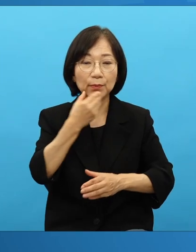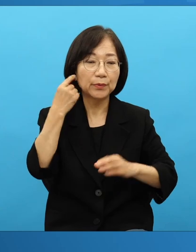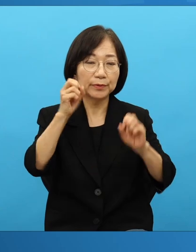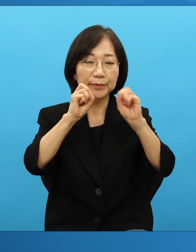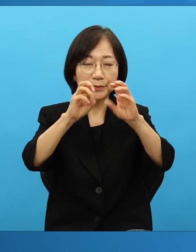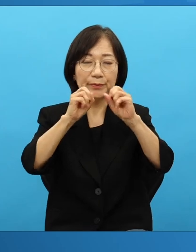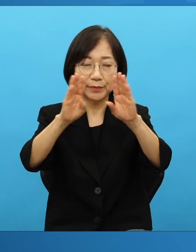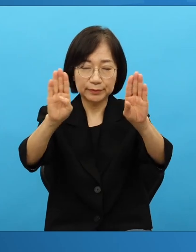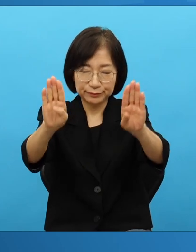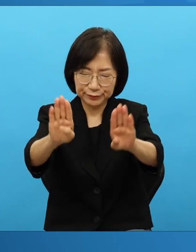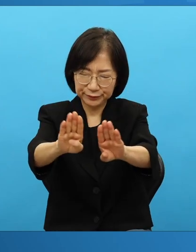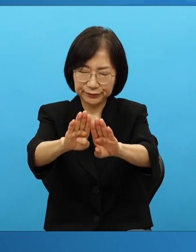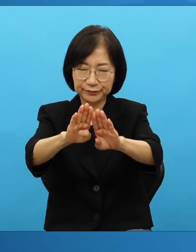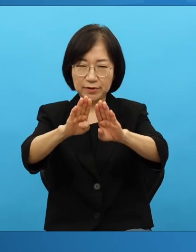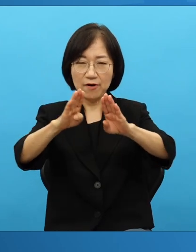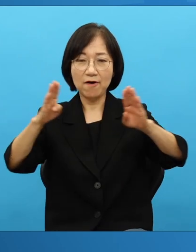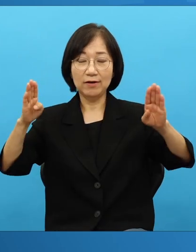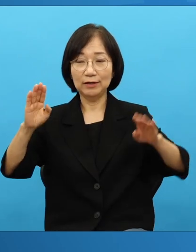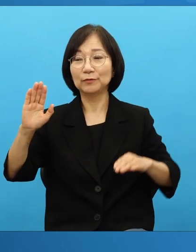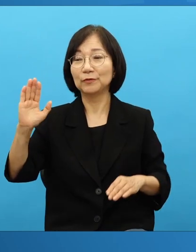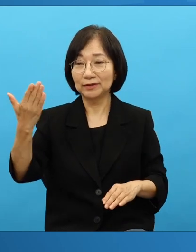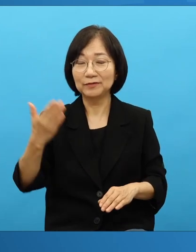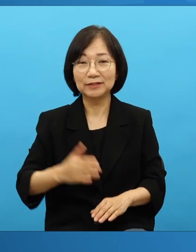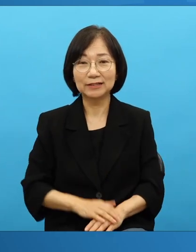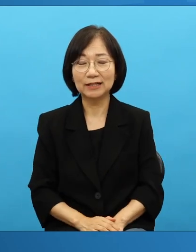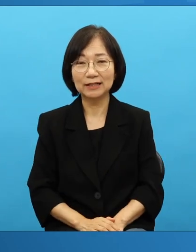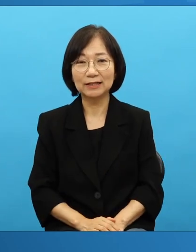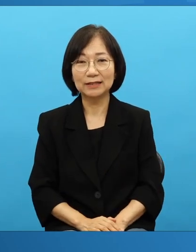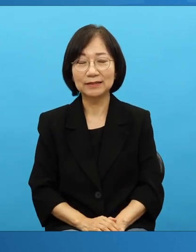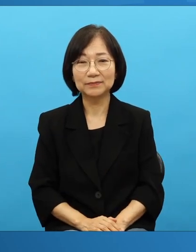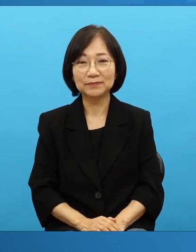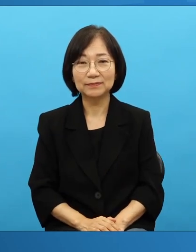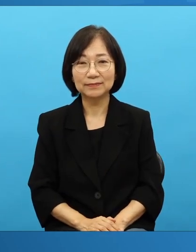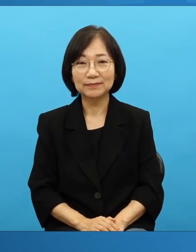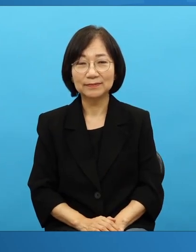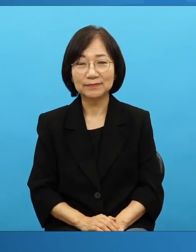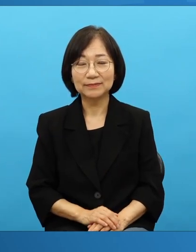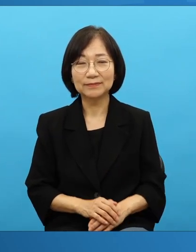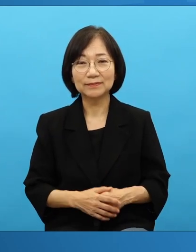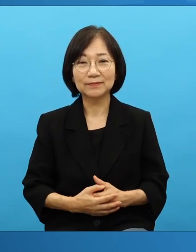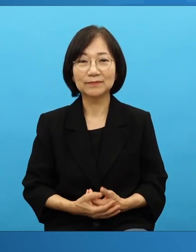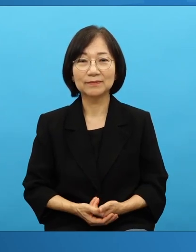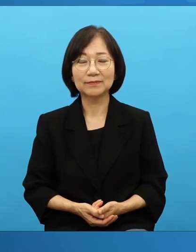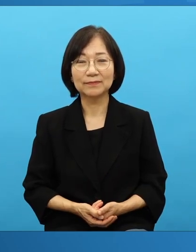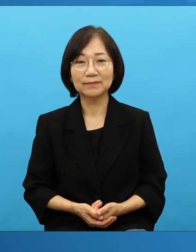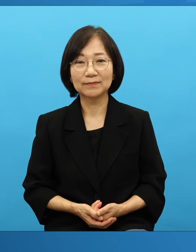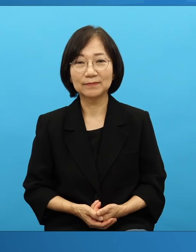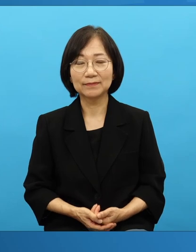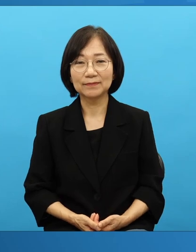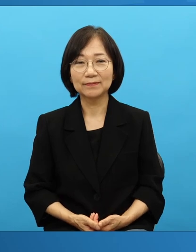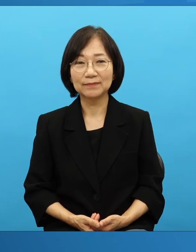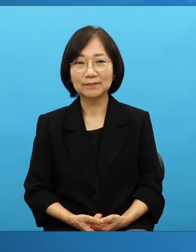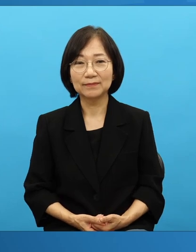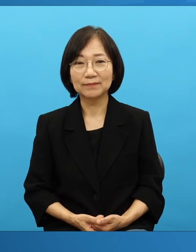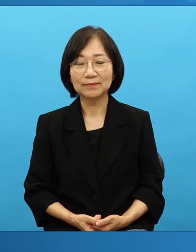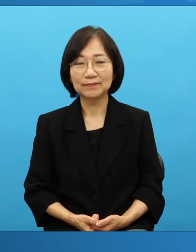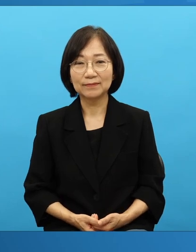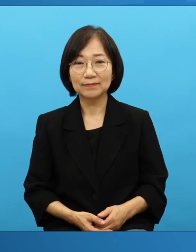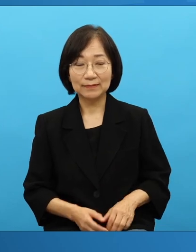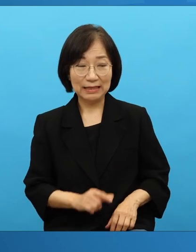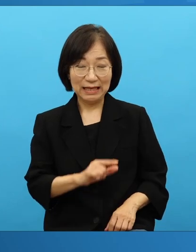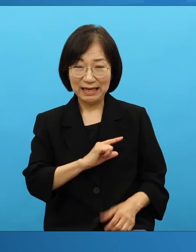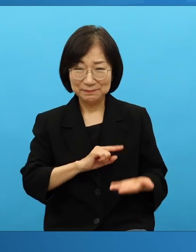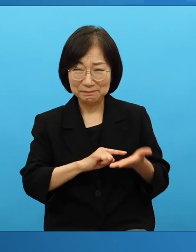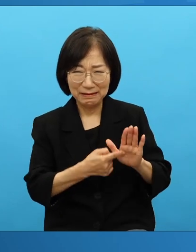것이요. 뭐 이름은 아직 말 안 했습니다만 아까 우리 이성훈 목사가 외국의 어떤